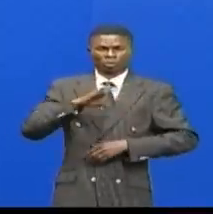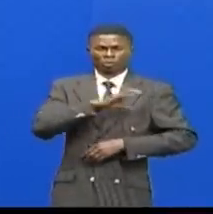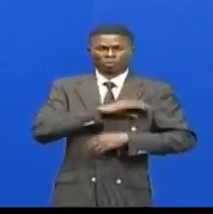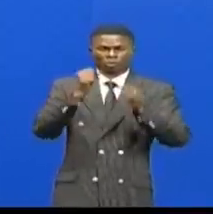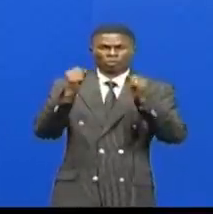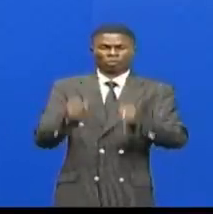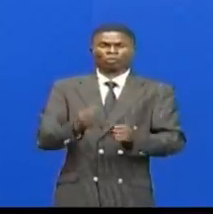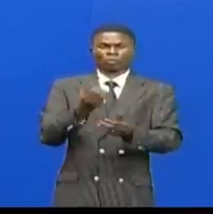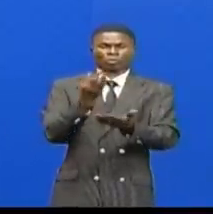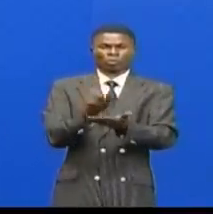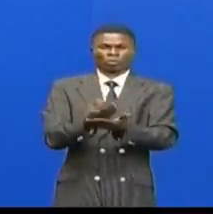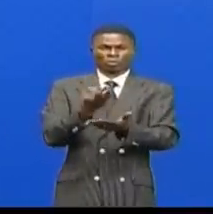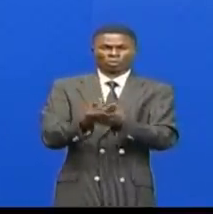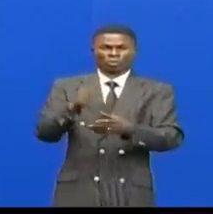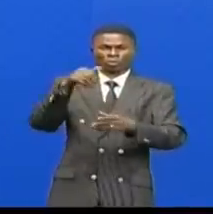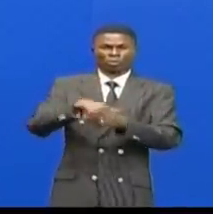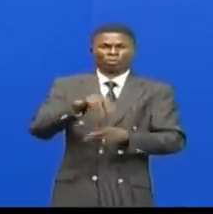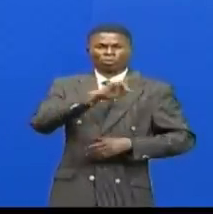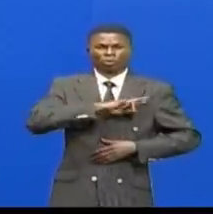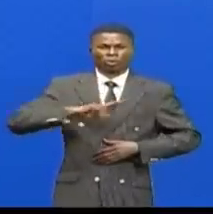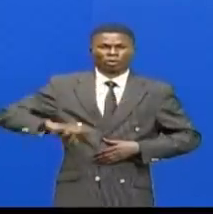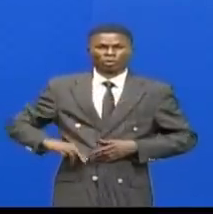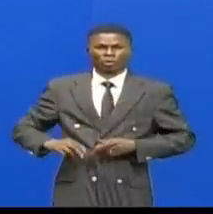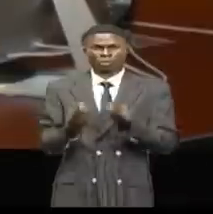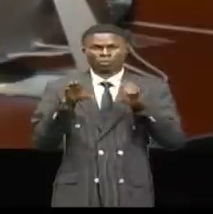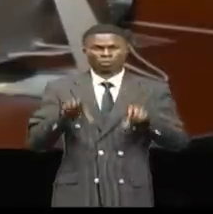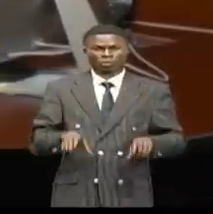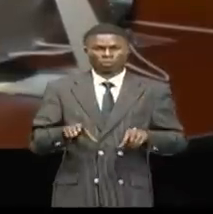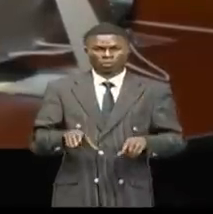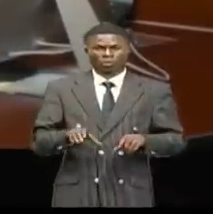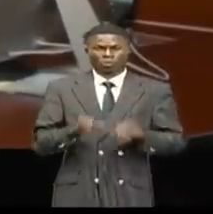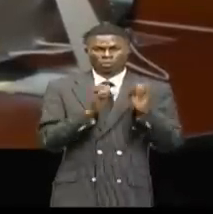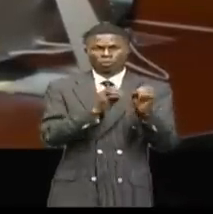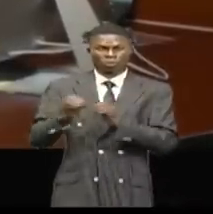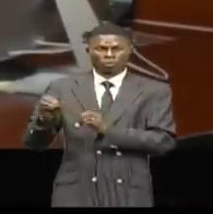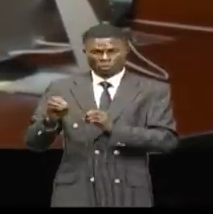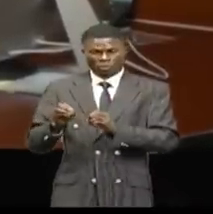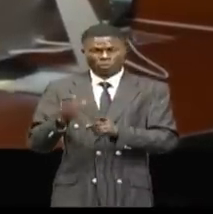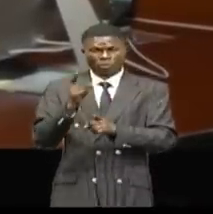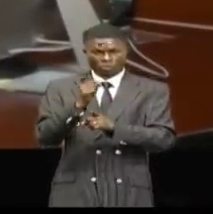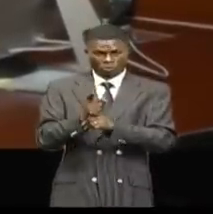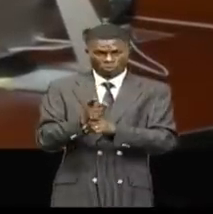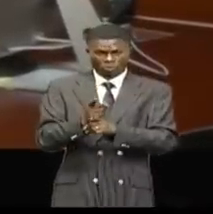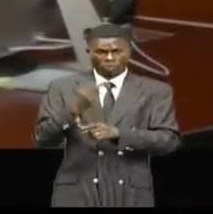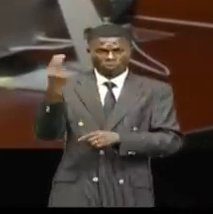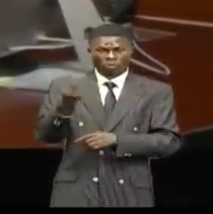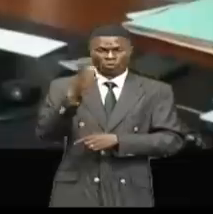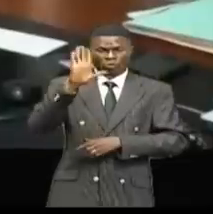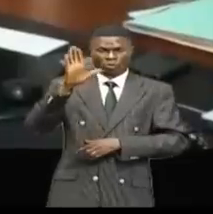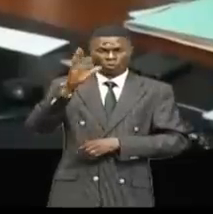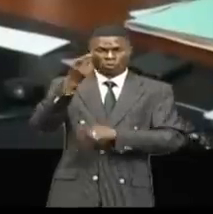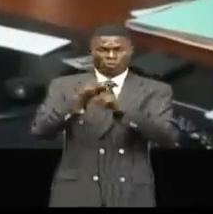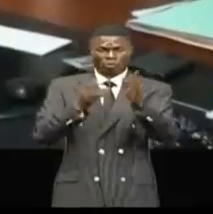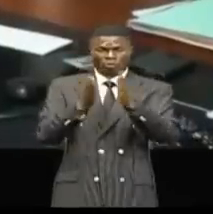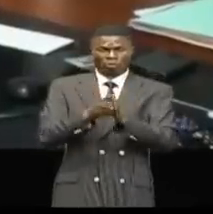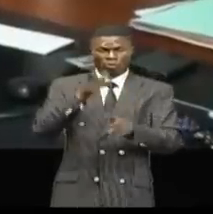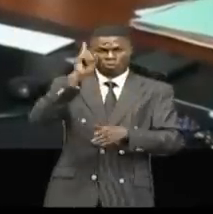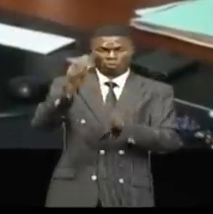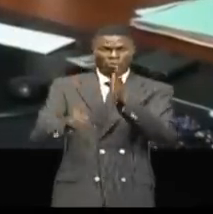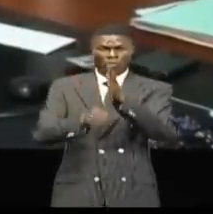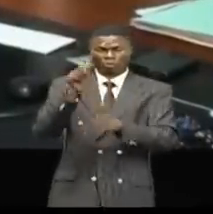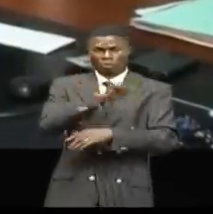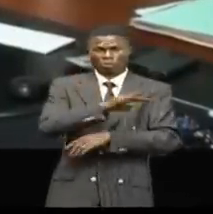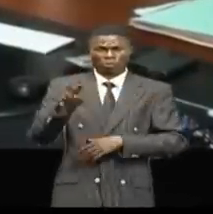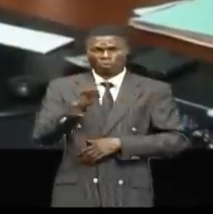stabilités financières en République démocratique du Congo, tenues respectivement le 25 octobre et le 1er novembre